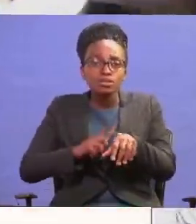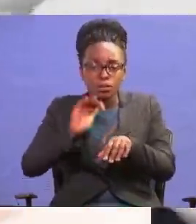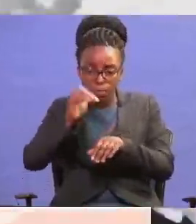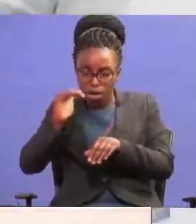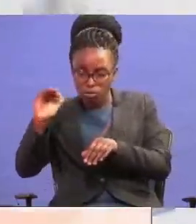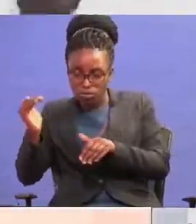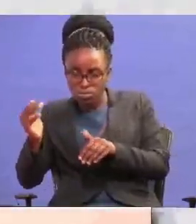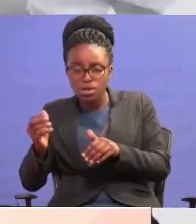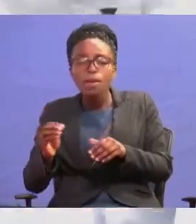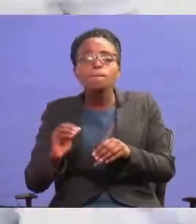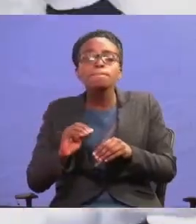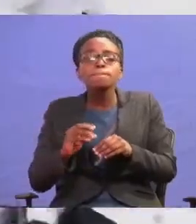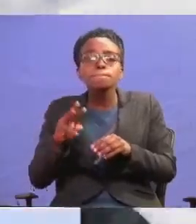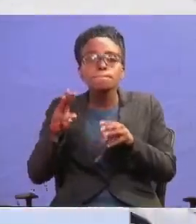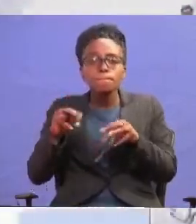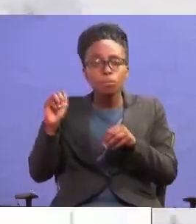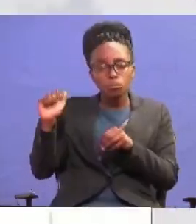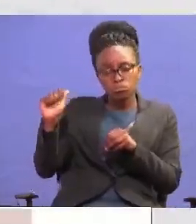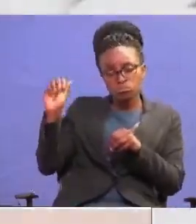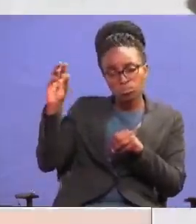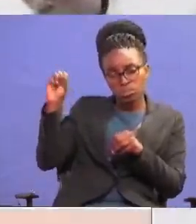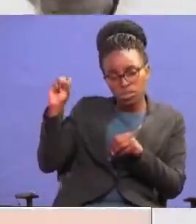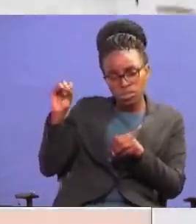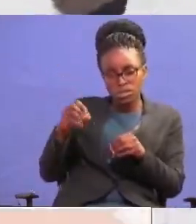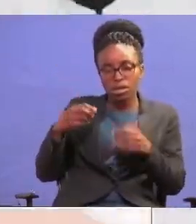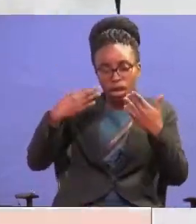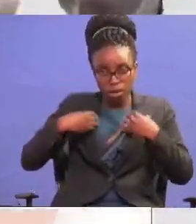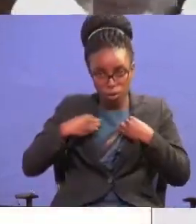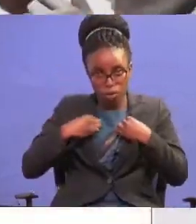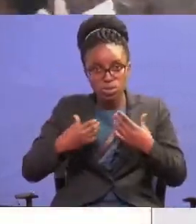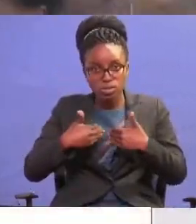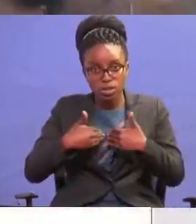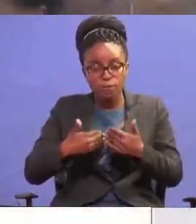kuwa zitapokea mahitaji kama chakula na mavazi. Edward Nyamo, Runinga KU.